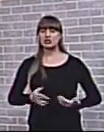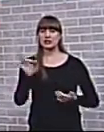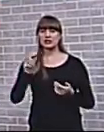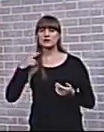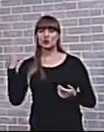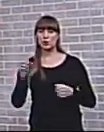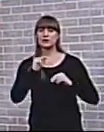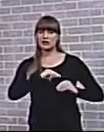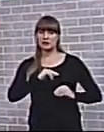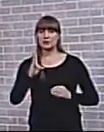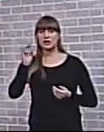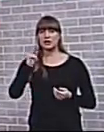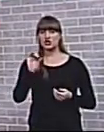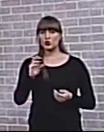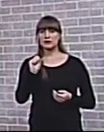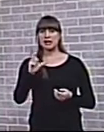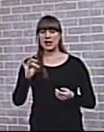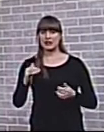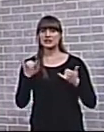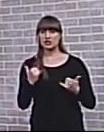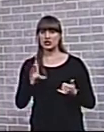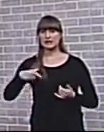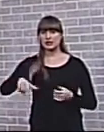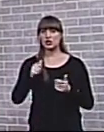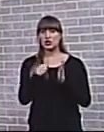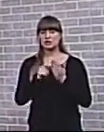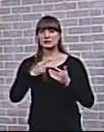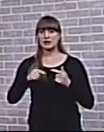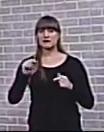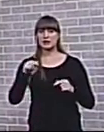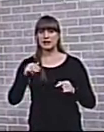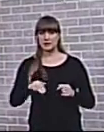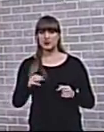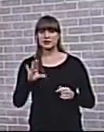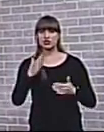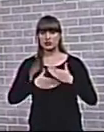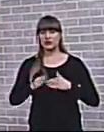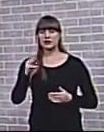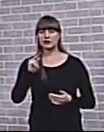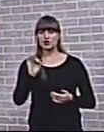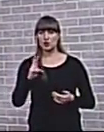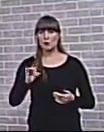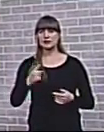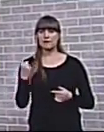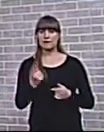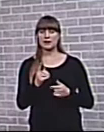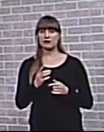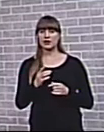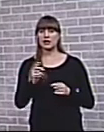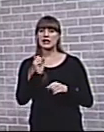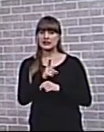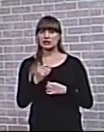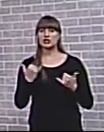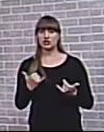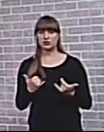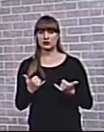Ростовской области отработали на Чернобыльской АЭС. Сейчас на Дону 6 500 инвалидов-чернобыльцев. Первоочередная задача сегодня